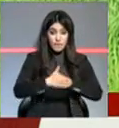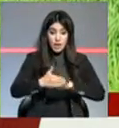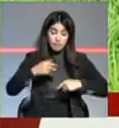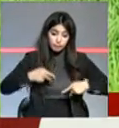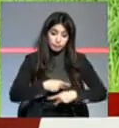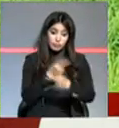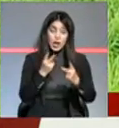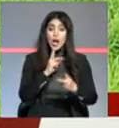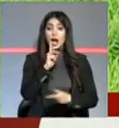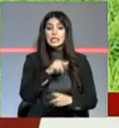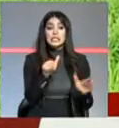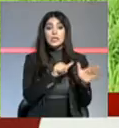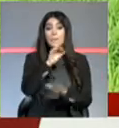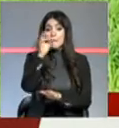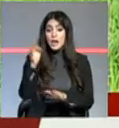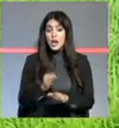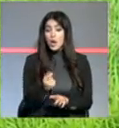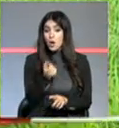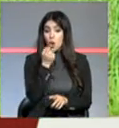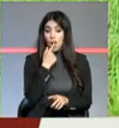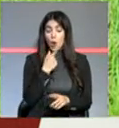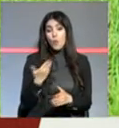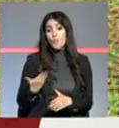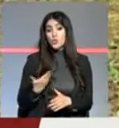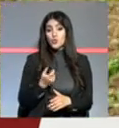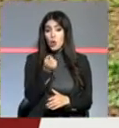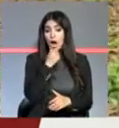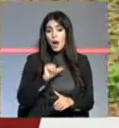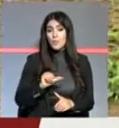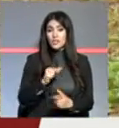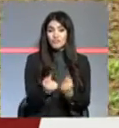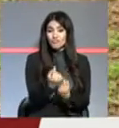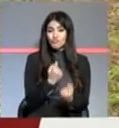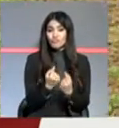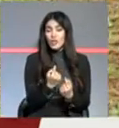اعلاميه ب ستين بالمائه من الاحتياجات من ثاني يوم